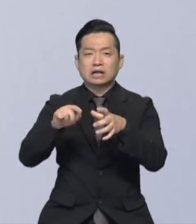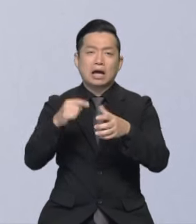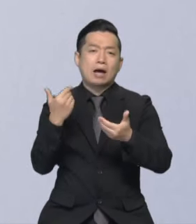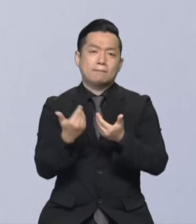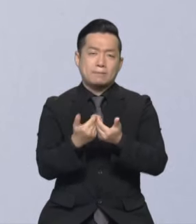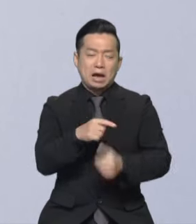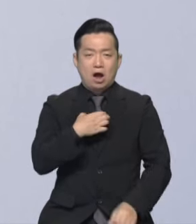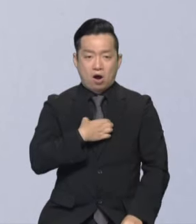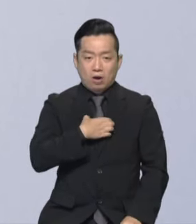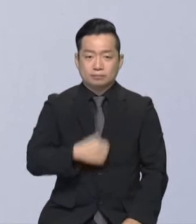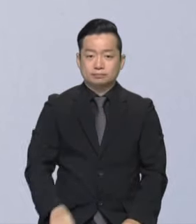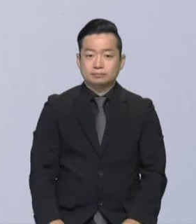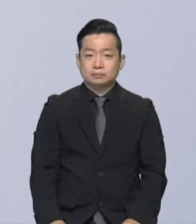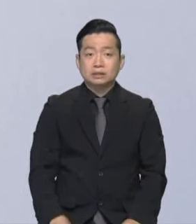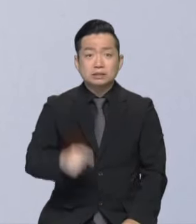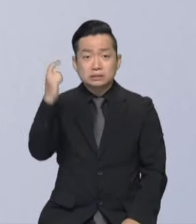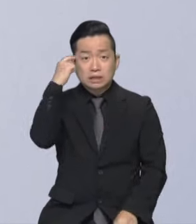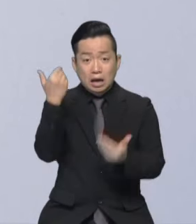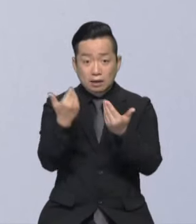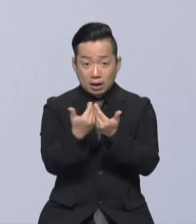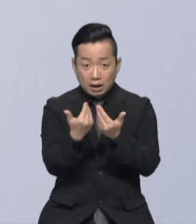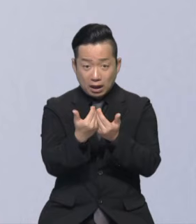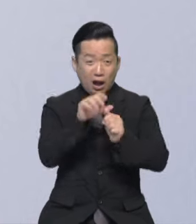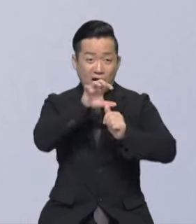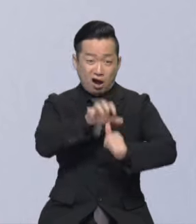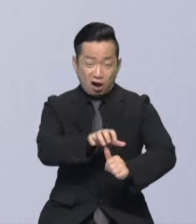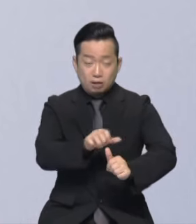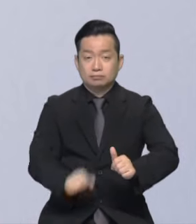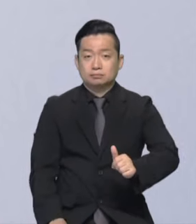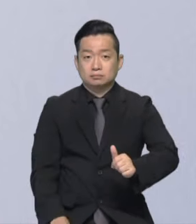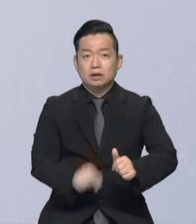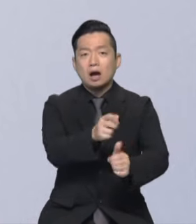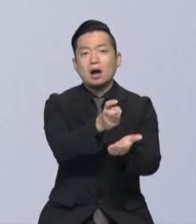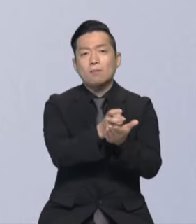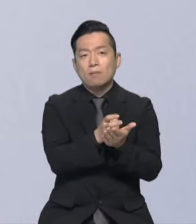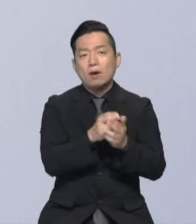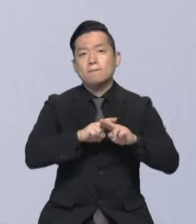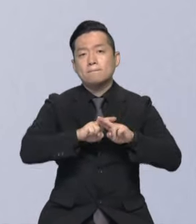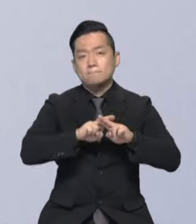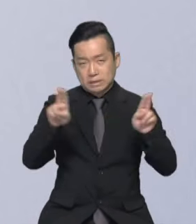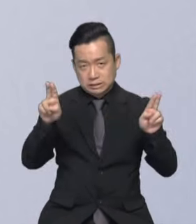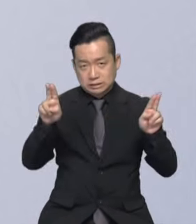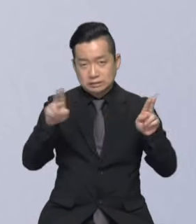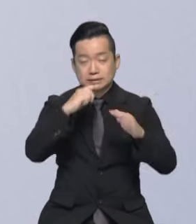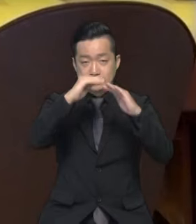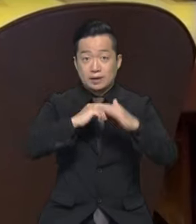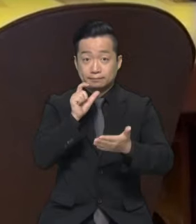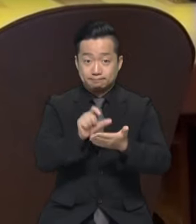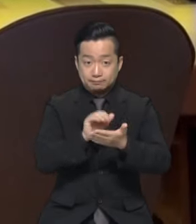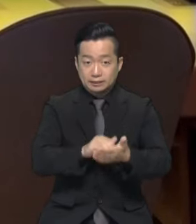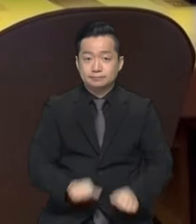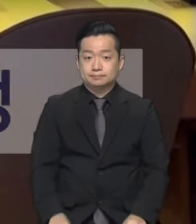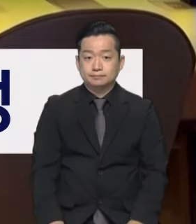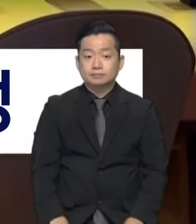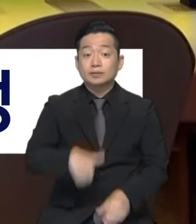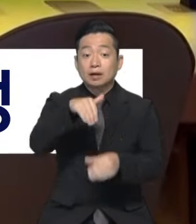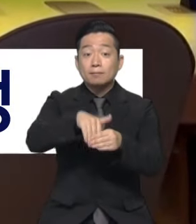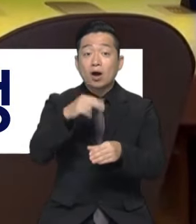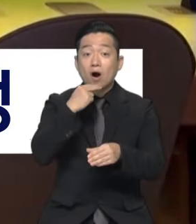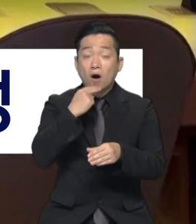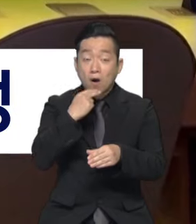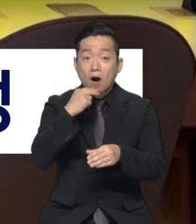반동 사상문화 배격법 등 사상의 자유를 제한하는 법률을 폐지하라는 내용 등이 담겼습니다. 표결 없이